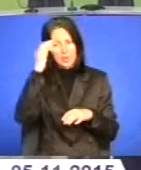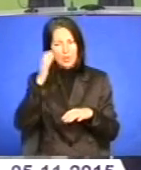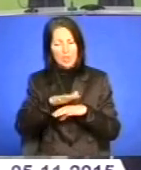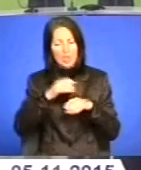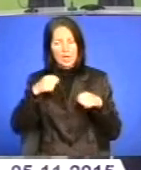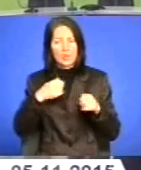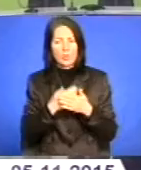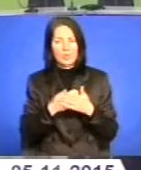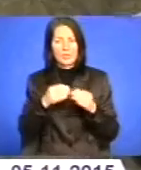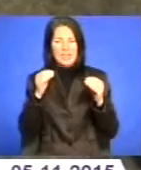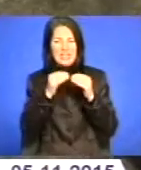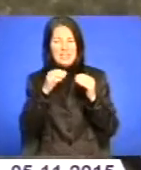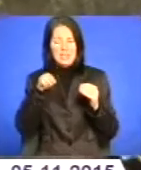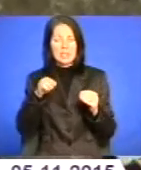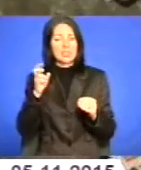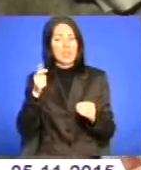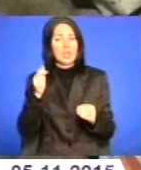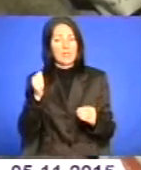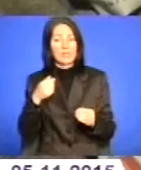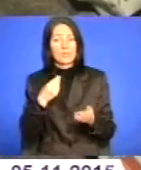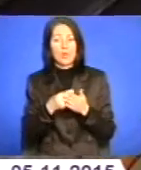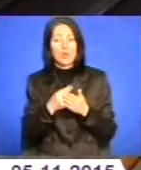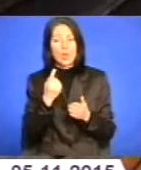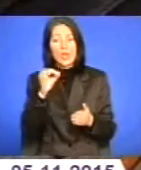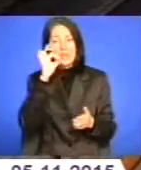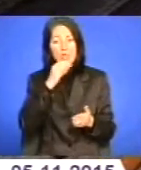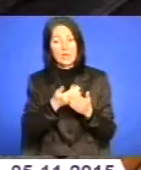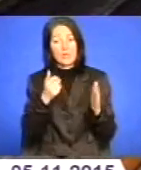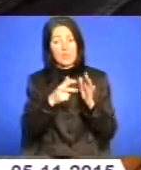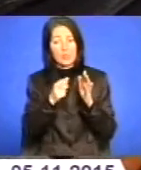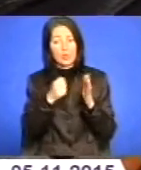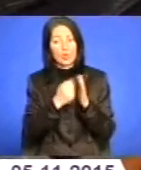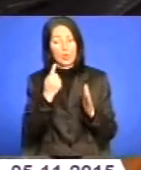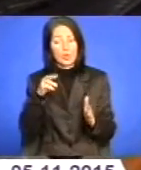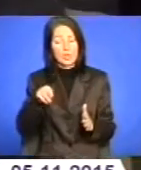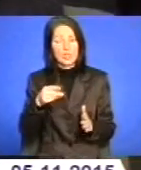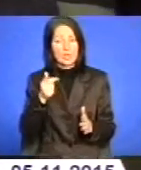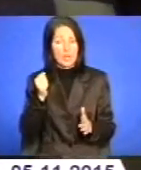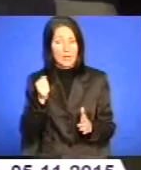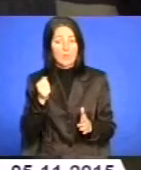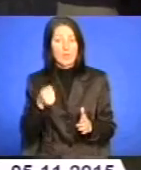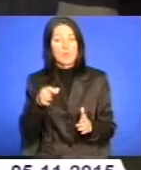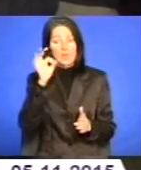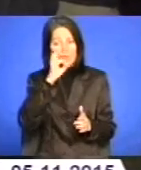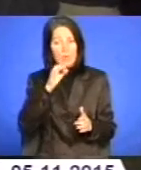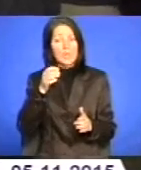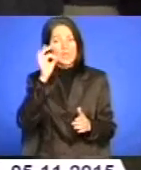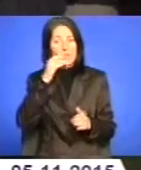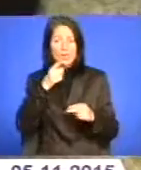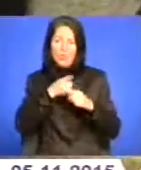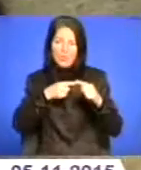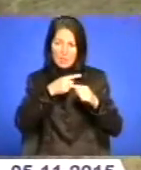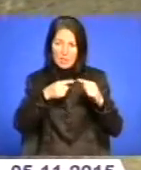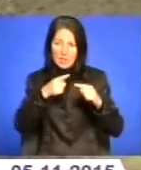близько 10 тисяч гривень. Вартість однієї таблетки від 800 до 1000 гривень. При вживанні її ділять на декілька доз, тож